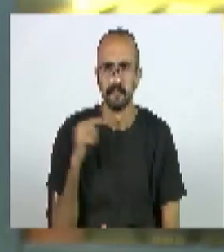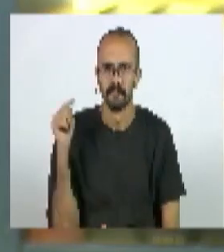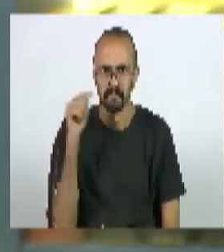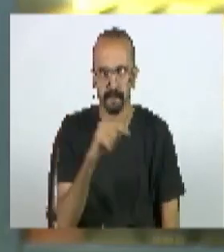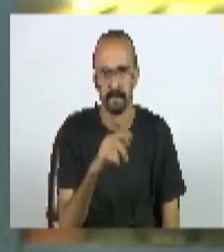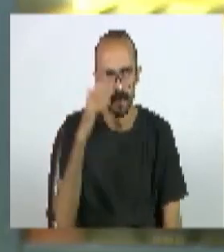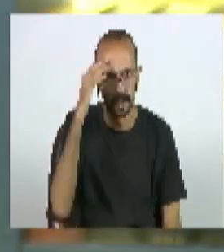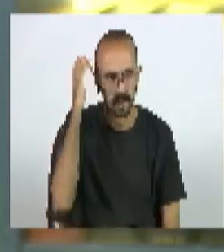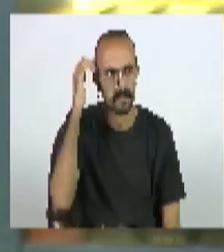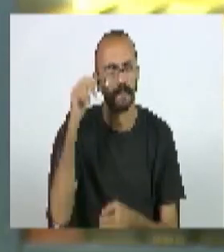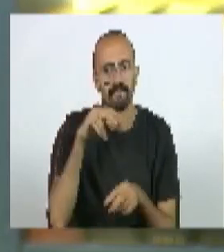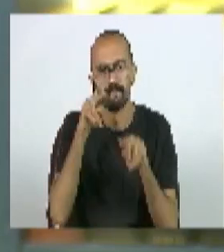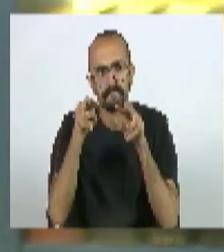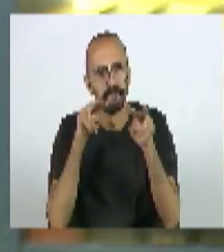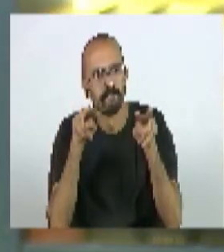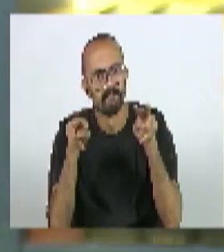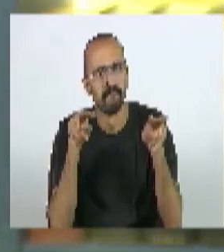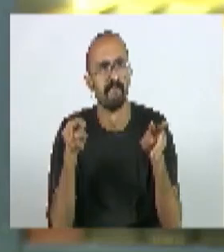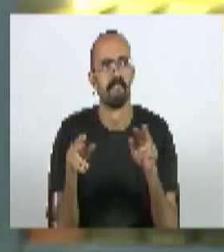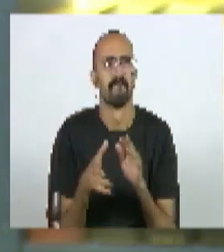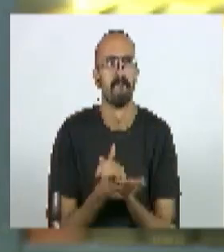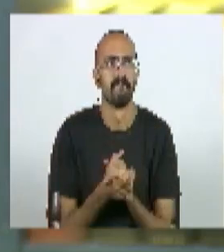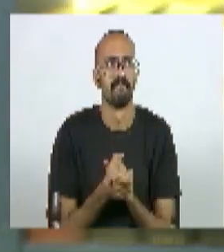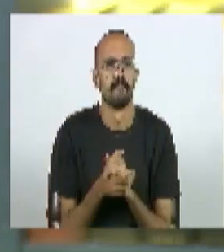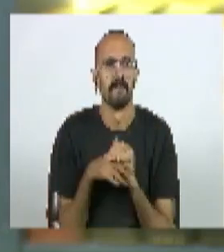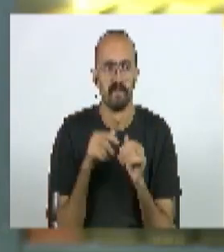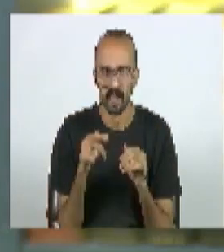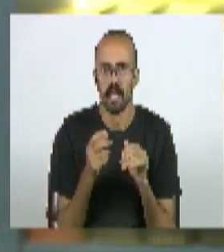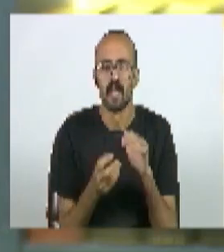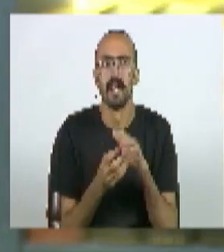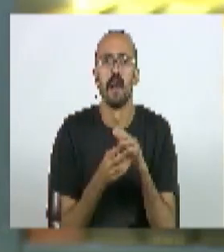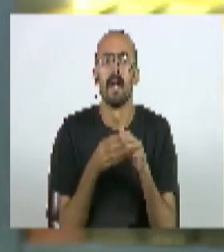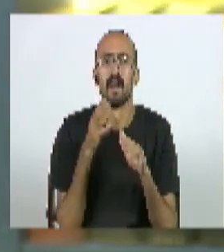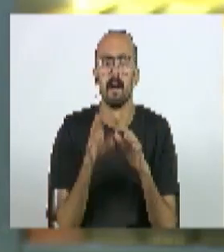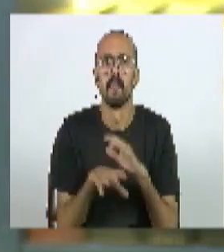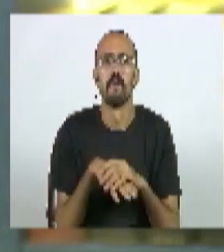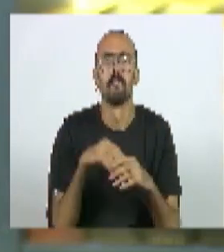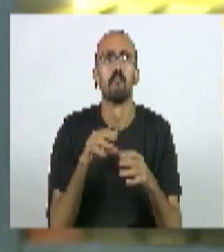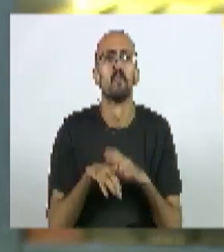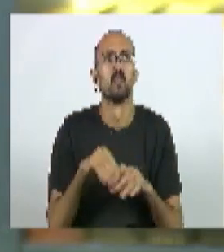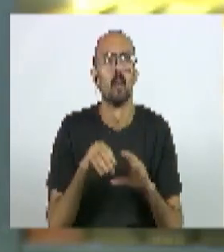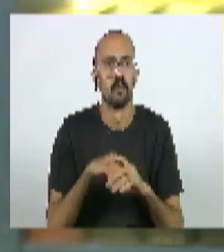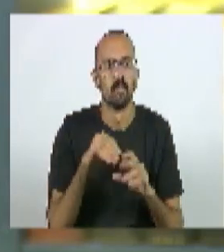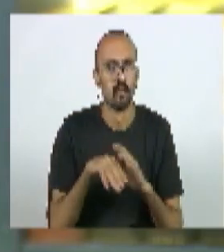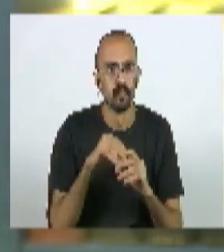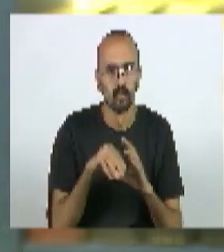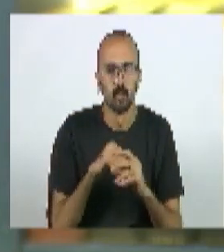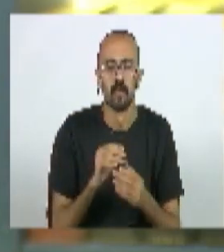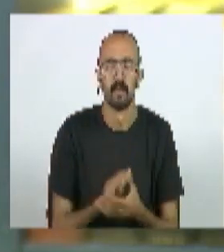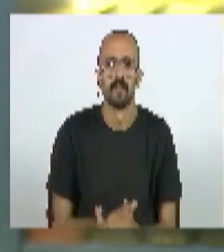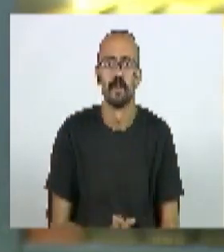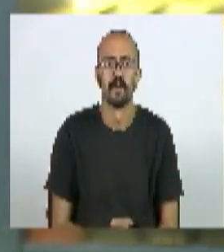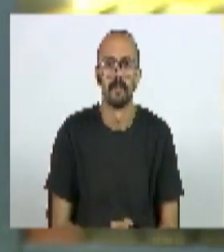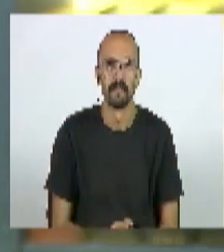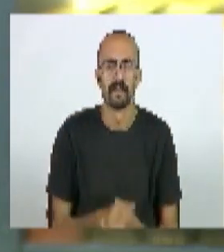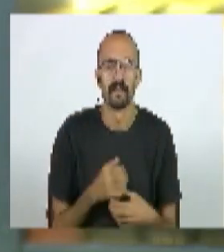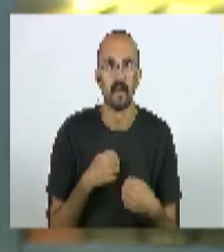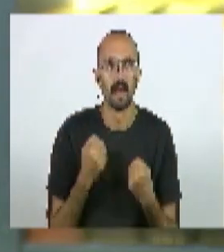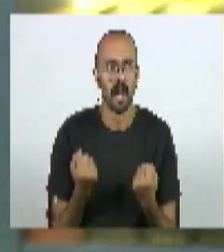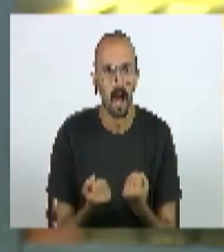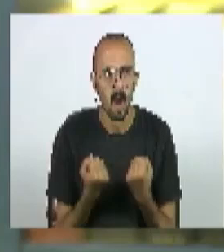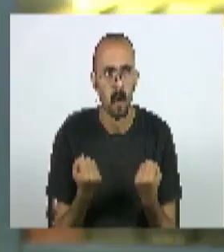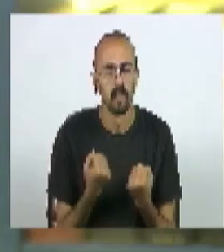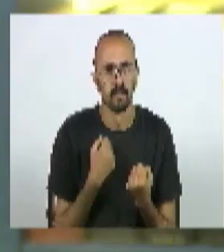الصعيد وأماكن أخرى، ذهبت إلى جامعات أهلية ومشروعات مجتمعية، وحاولت أن أنا